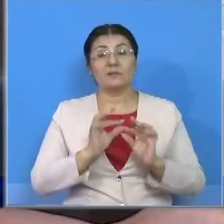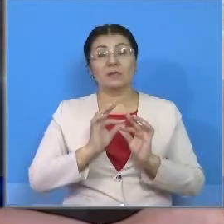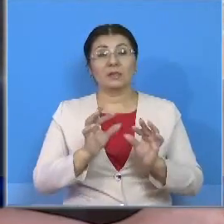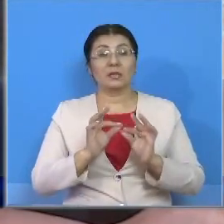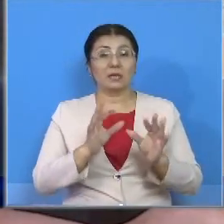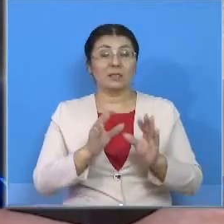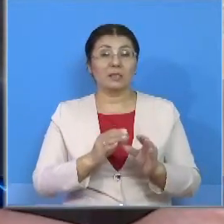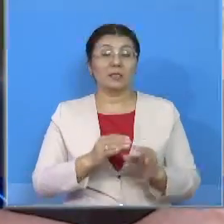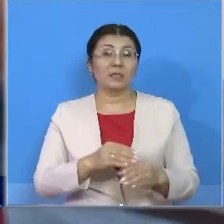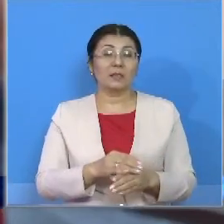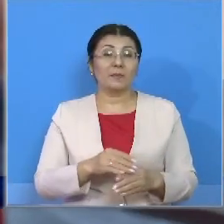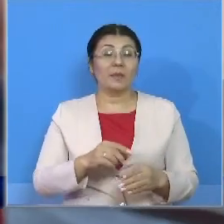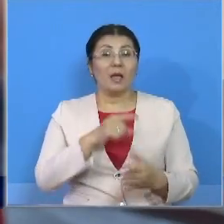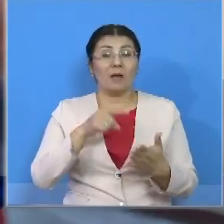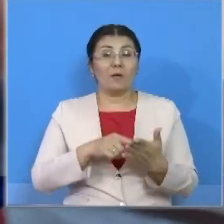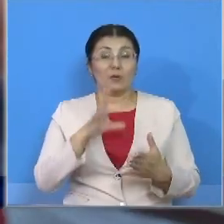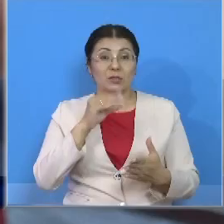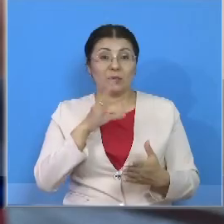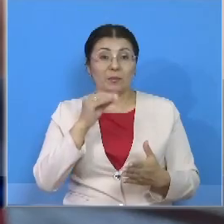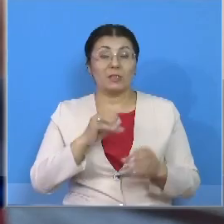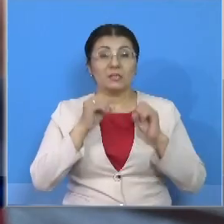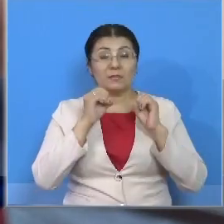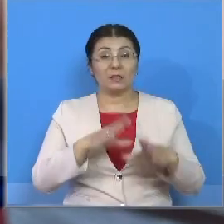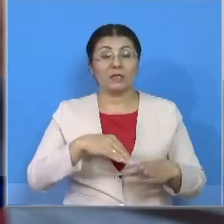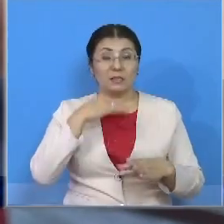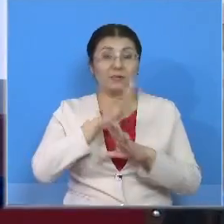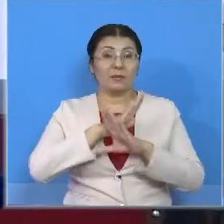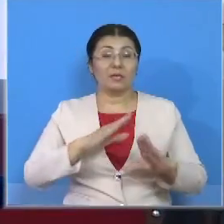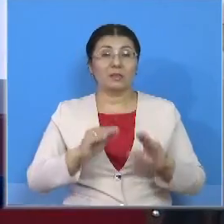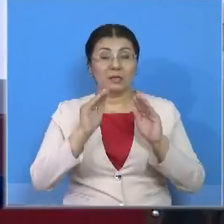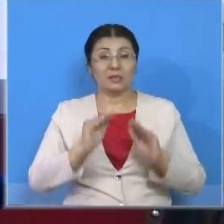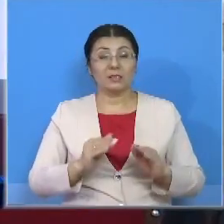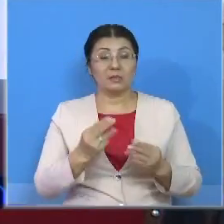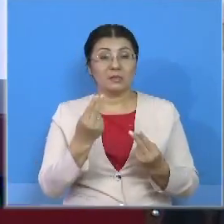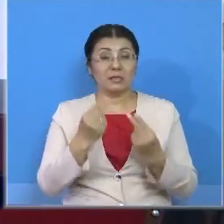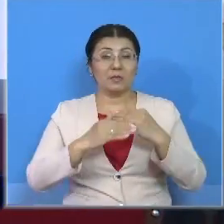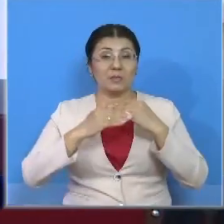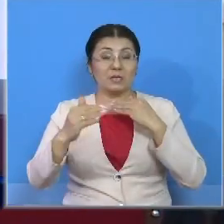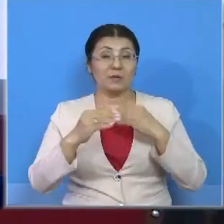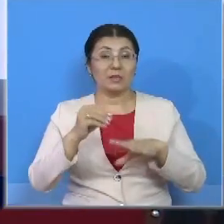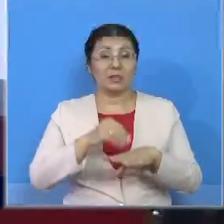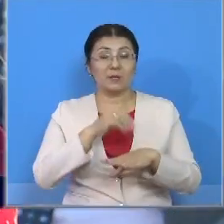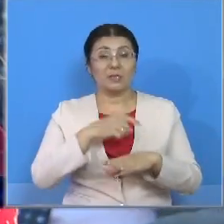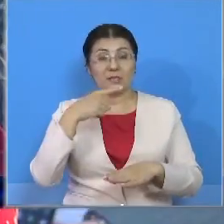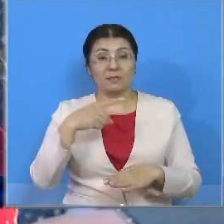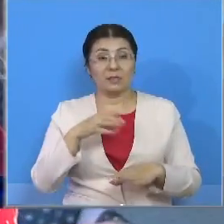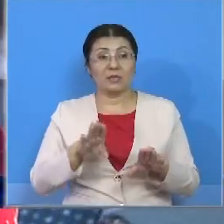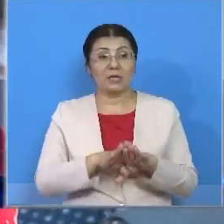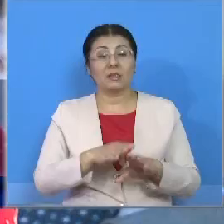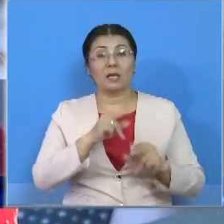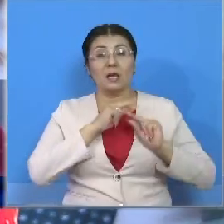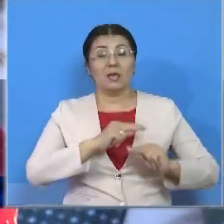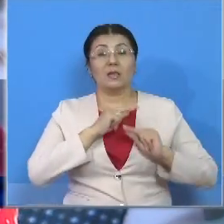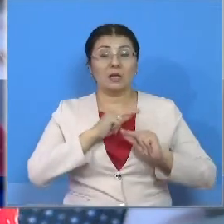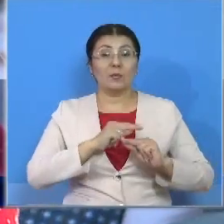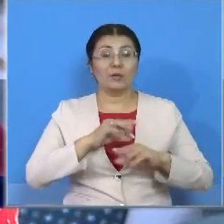бродячих собак и мусора. Также отмечается дефицит детских площадок и мест отдыха. При этом аким района отметил, что данная работа ведется